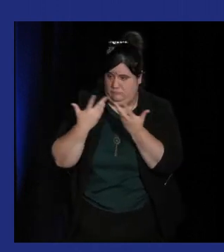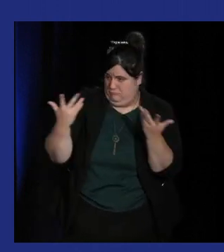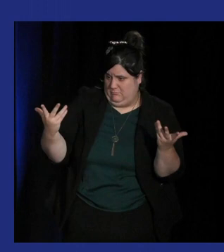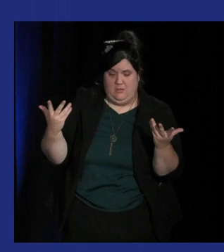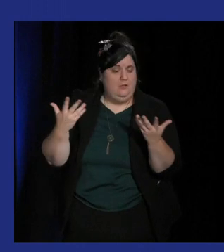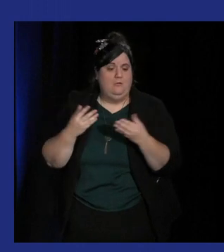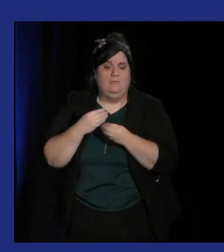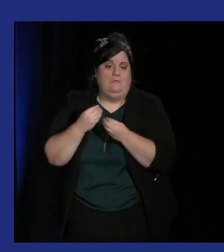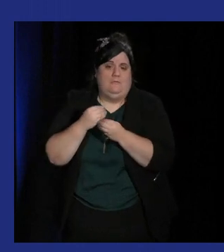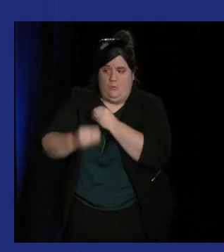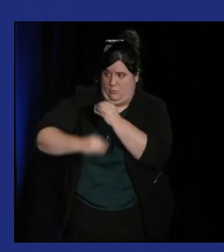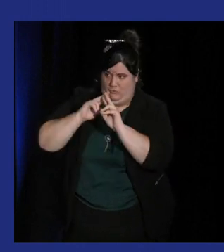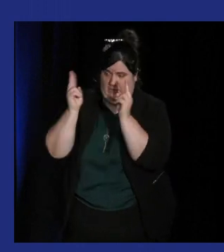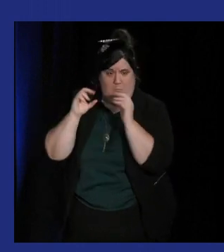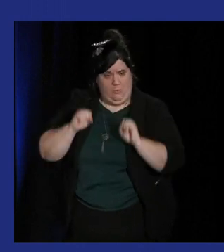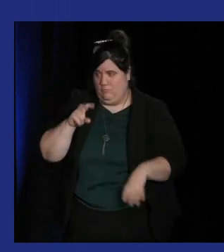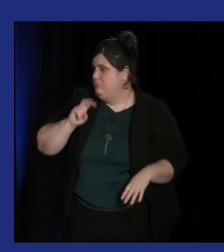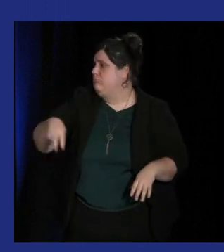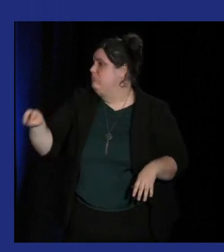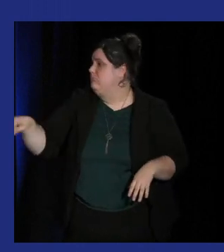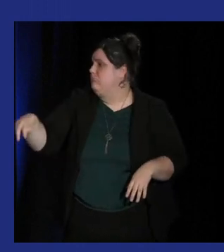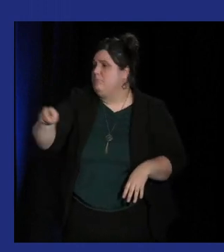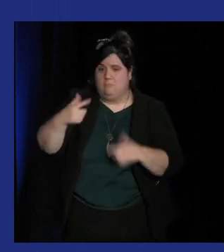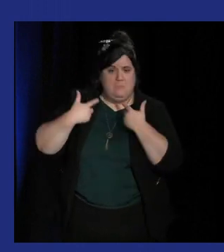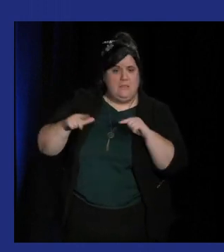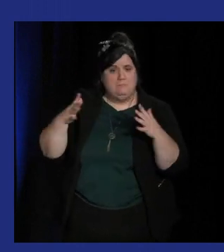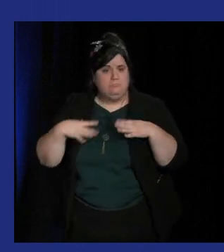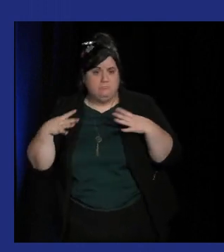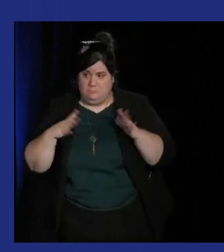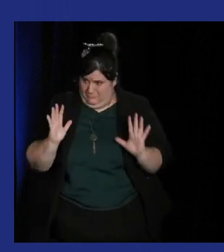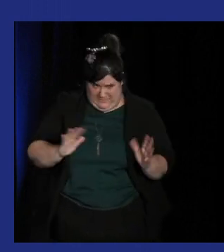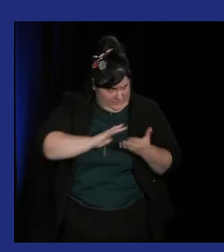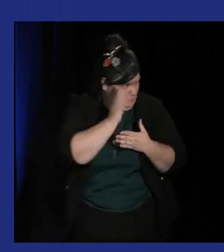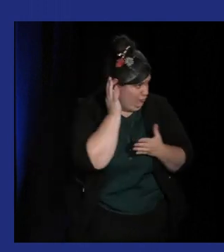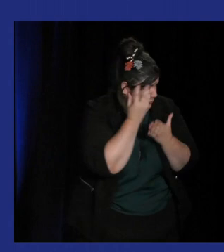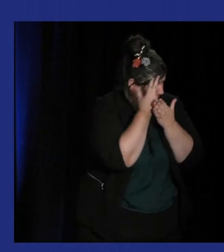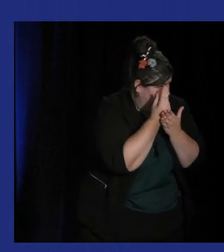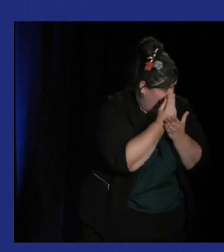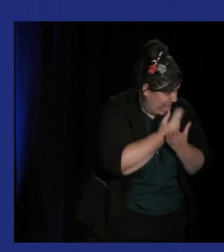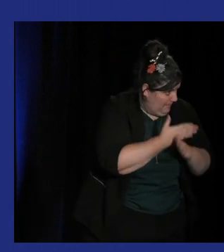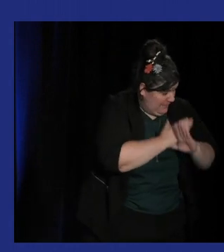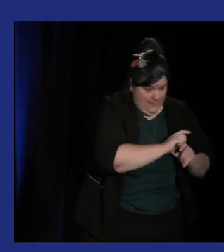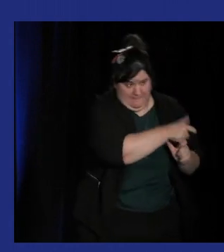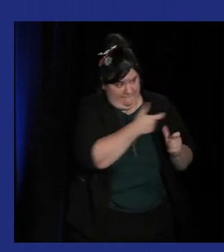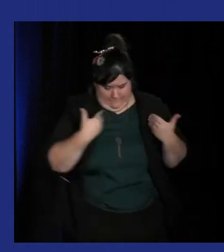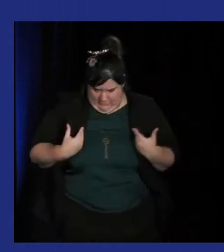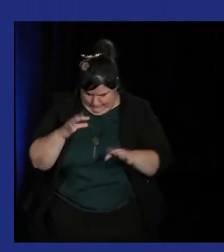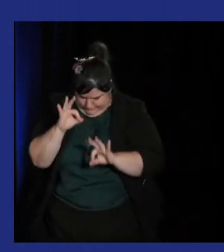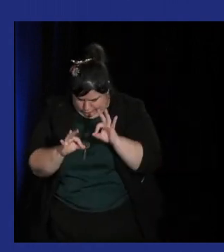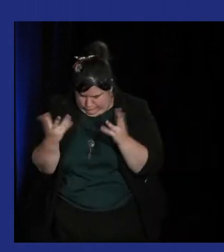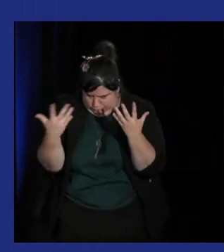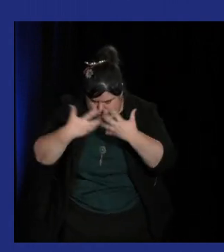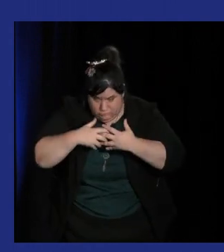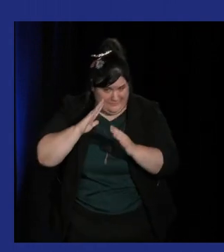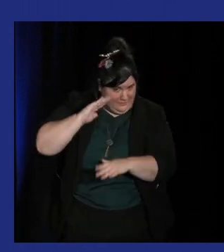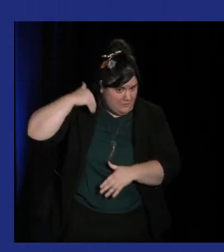vous n'avez pas les musiques qui sont finalisées vous pouvez pas tout faire les phases d'optimisation arrivaient à la fin par exemple donc c'est dans mon cas c'est quelque chose qui arrive sur toute